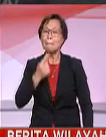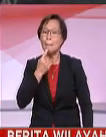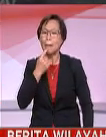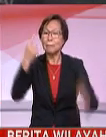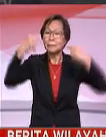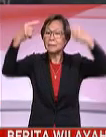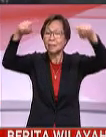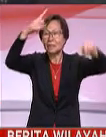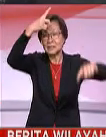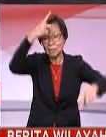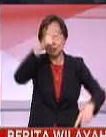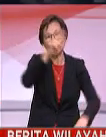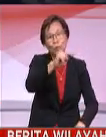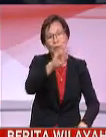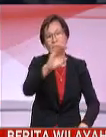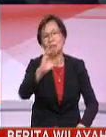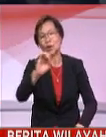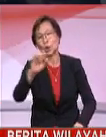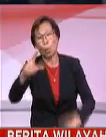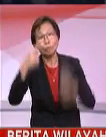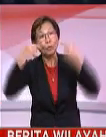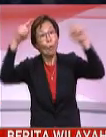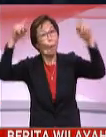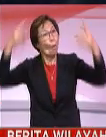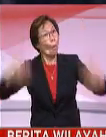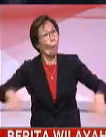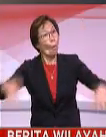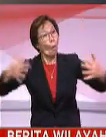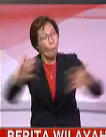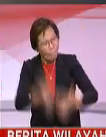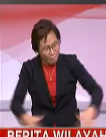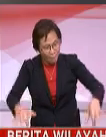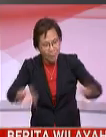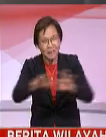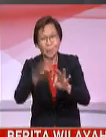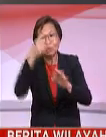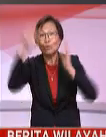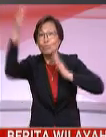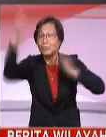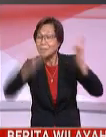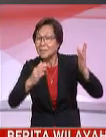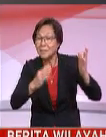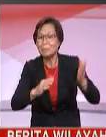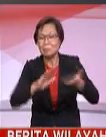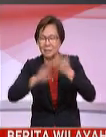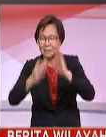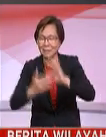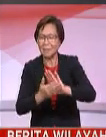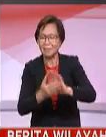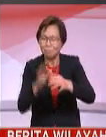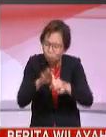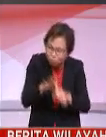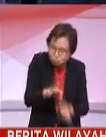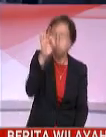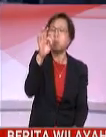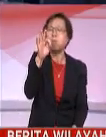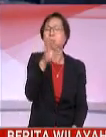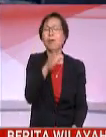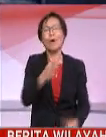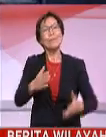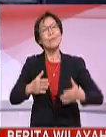menyifatkan pencapaian Datuk Nicole sebagai kejayaan yang amat bermakna kepada Malaysia. Ia juga menjadi disuntikan semangat